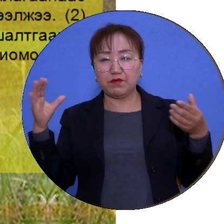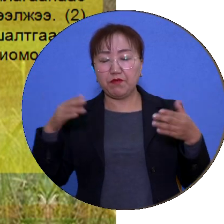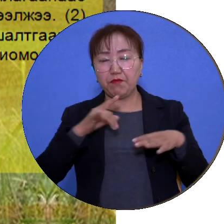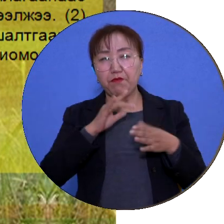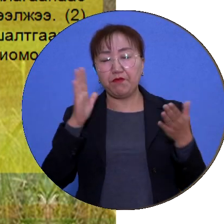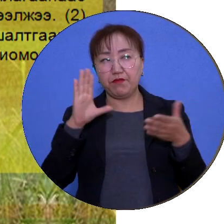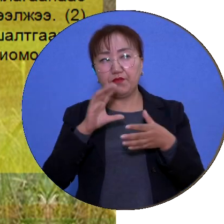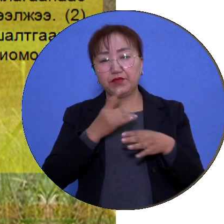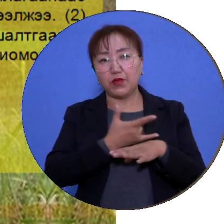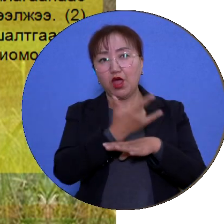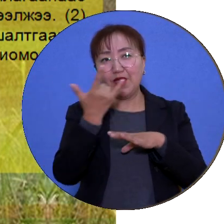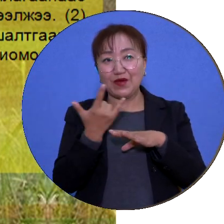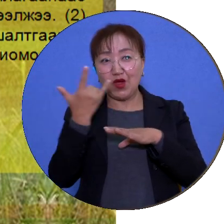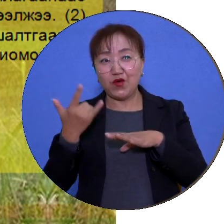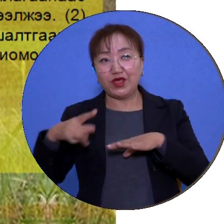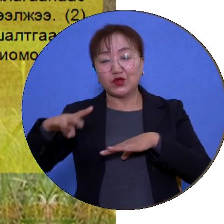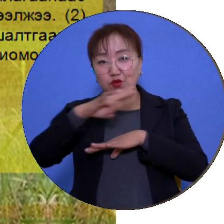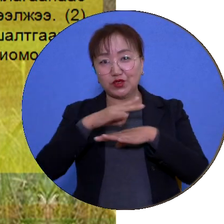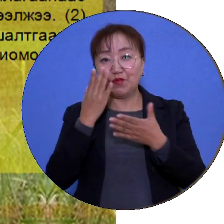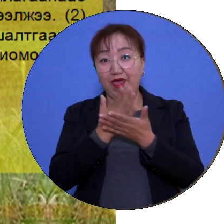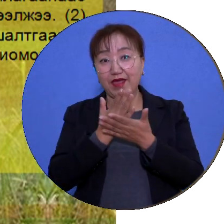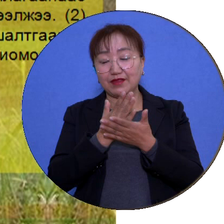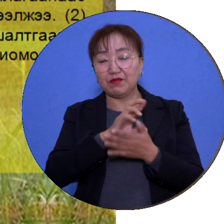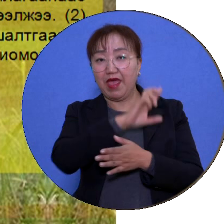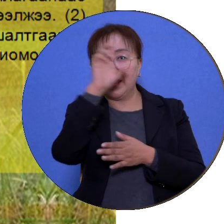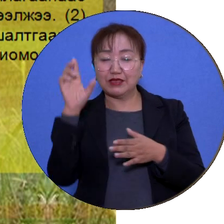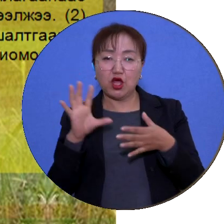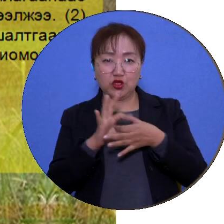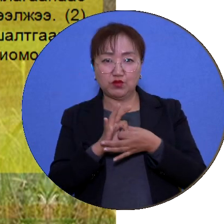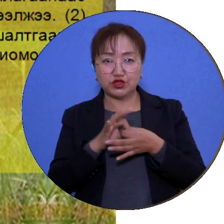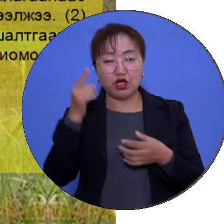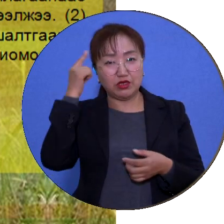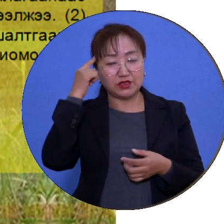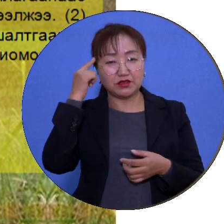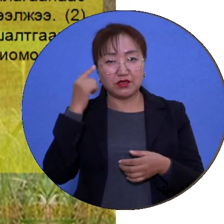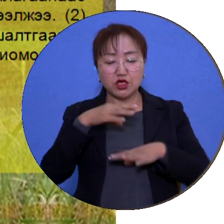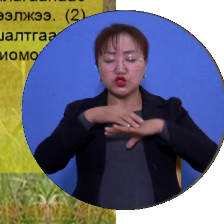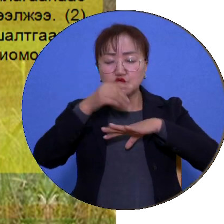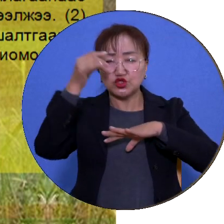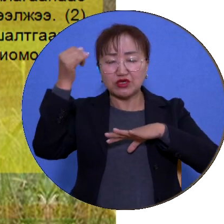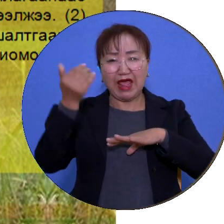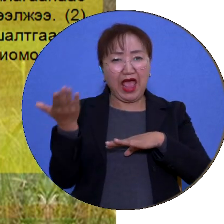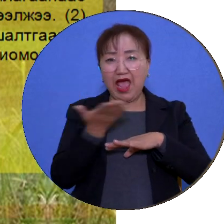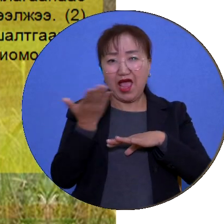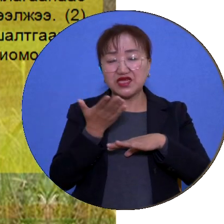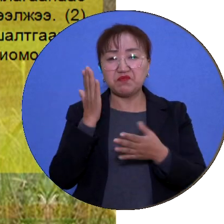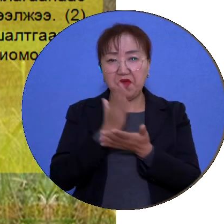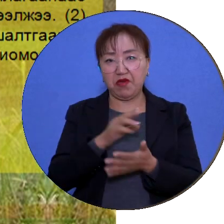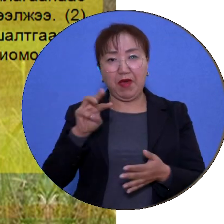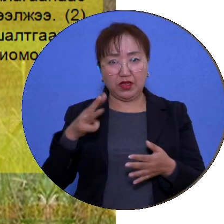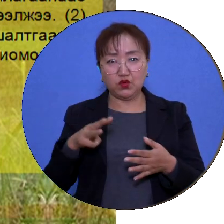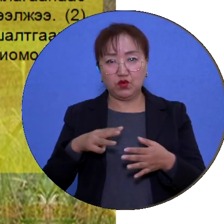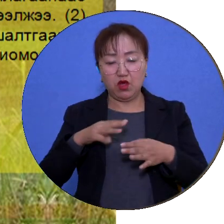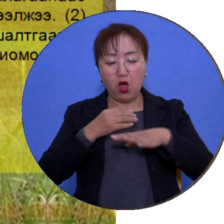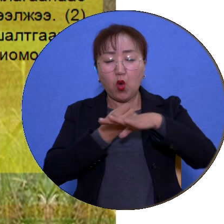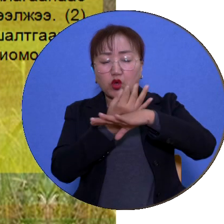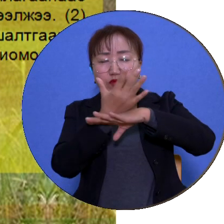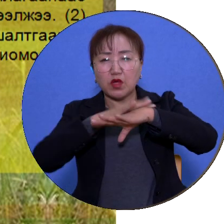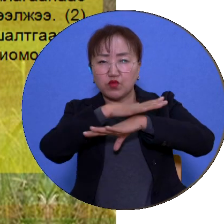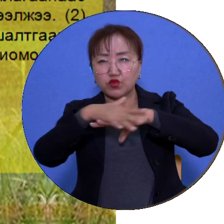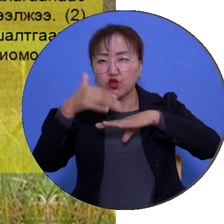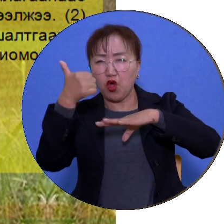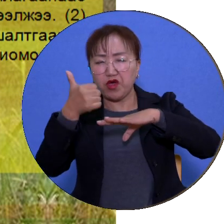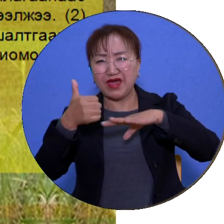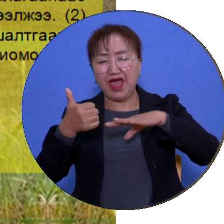ཁས